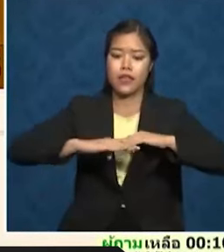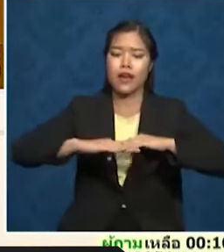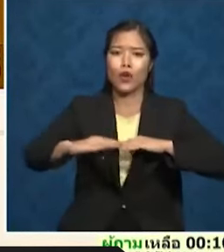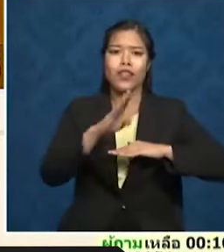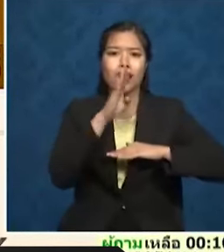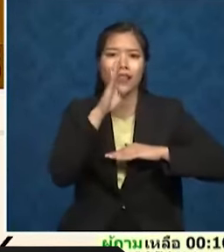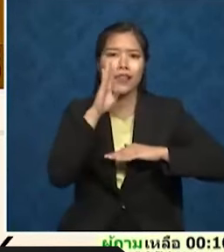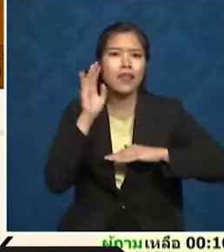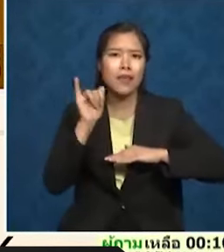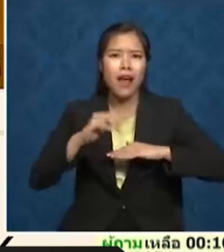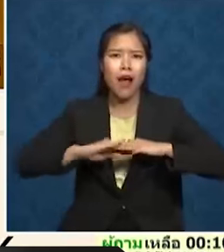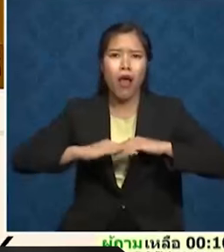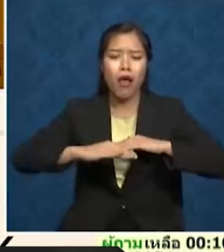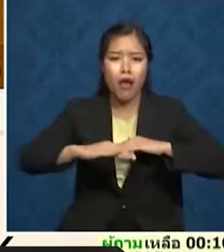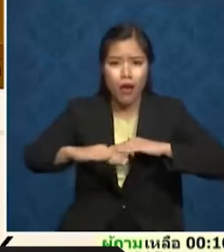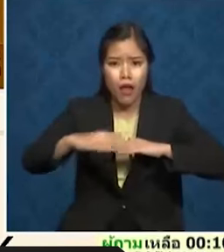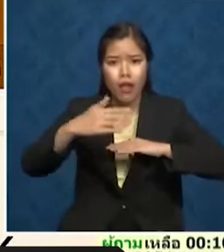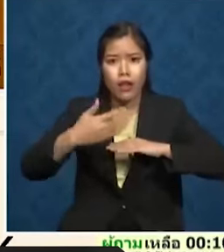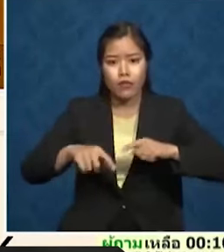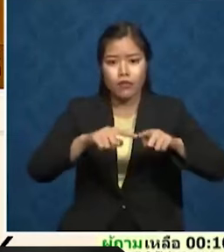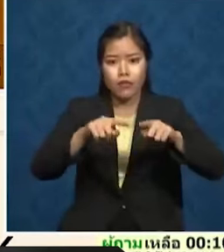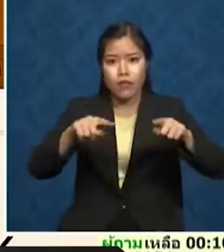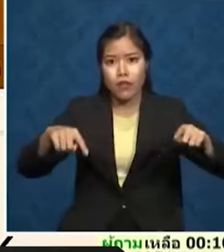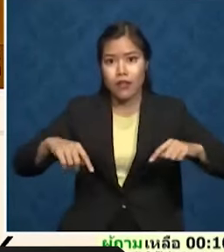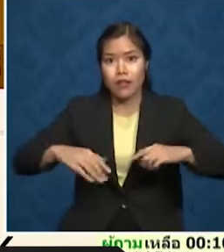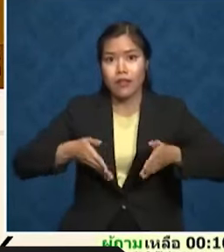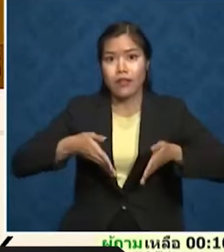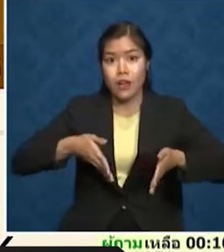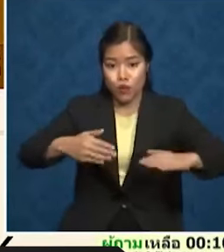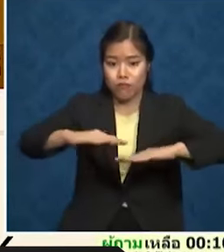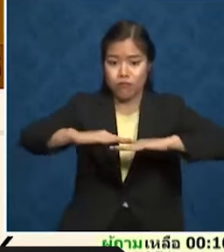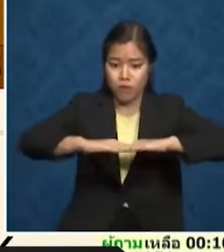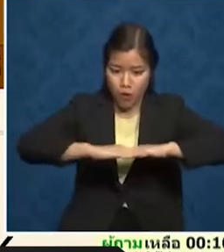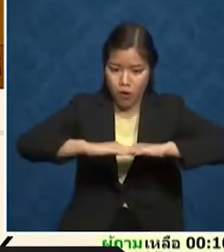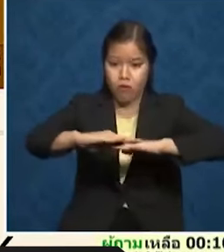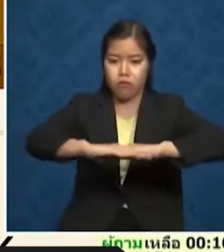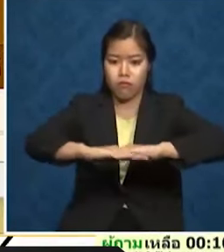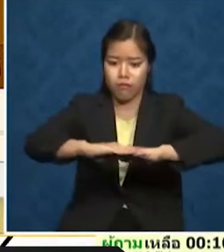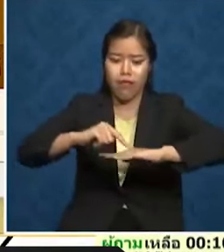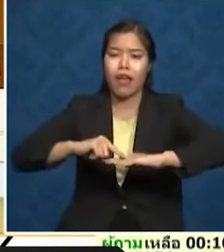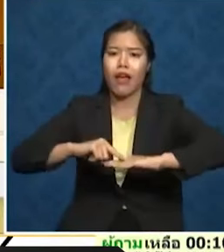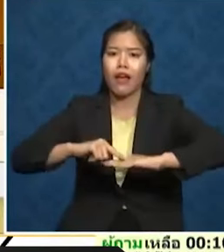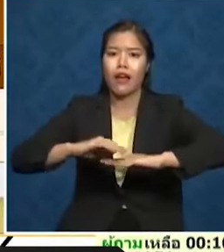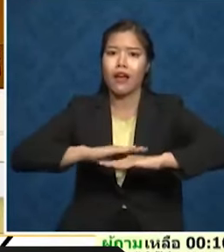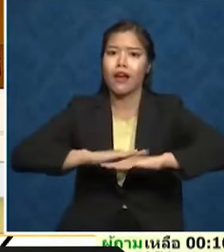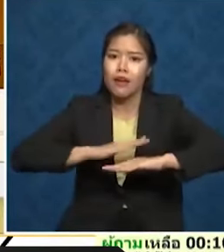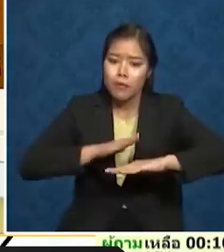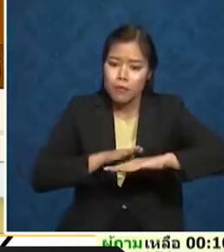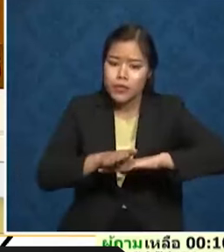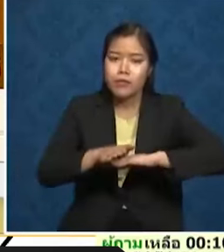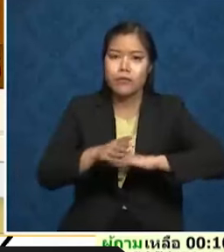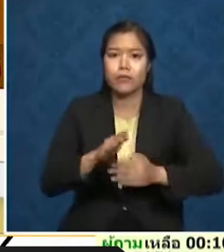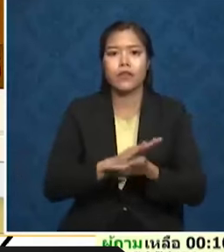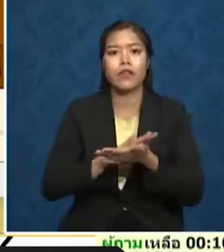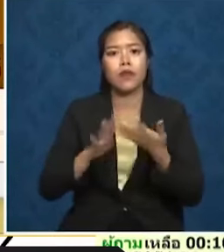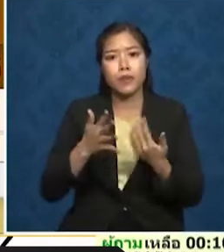ที่มีความขรุขระแล้วก็เรื่องของรอยต่อเรื่องของความไม่เรียบร้อยของผิวการจราจรดังกล่าว